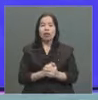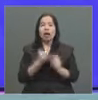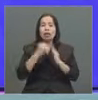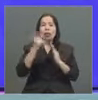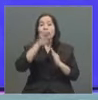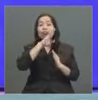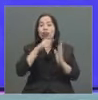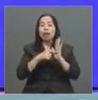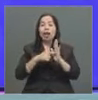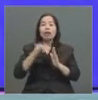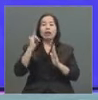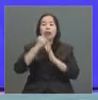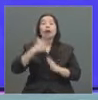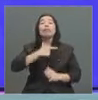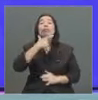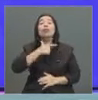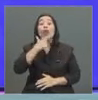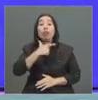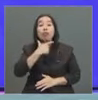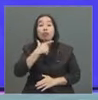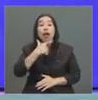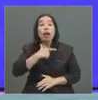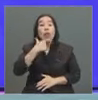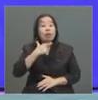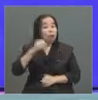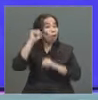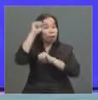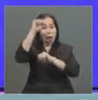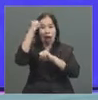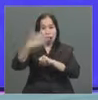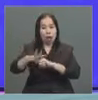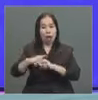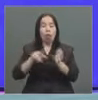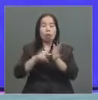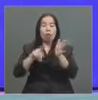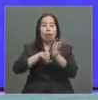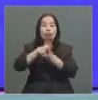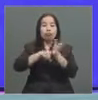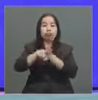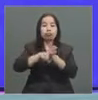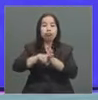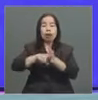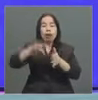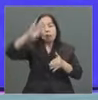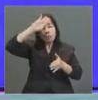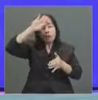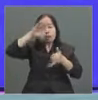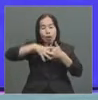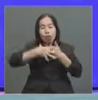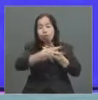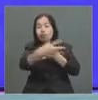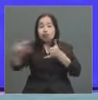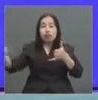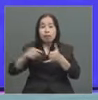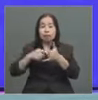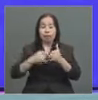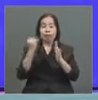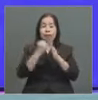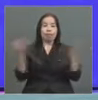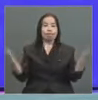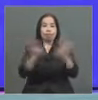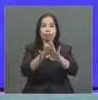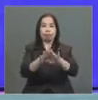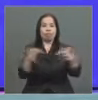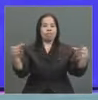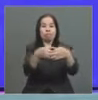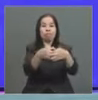เช่นจังหวัดแม่ฮ่องสอนแม่ฮ่องสอนนั้นประกาศตามพรบโรคติดต่อมาตรา35ปิดจังหวัด